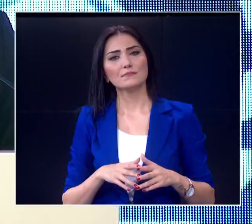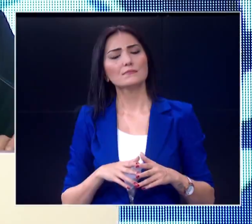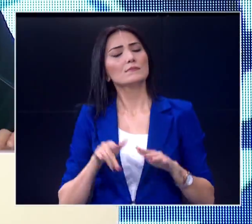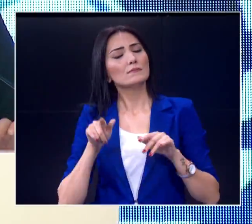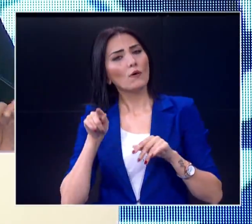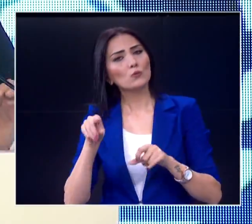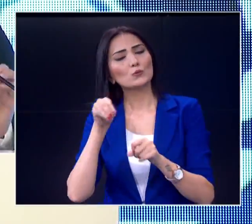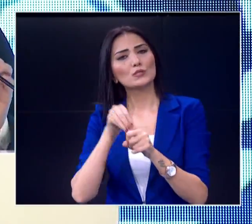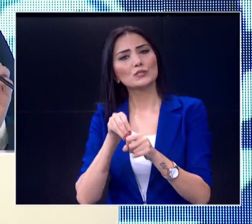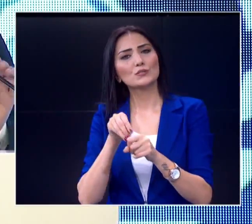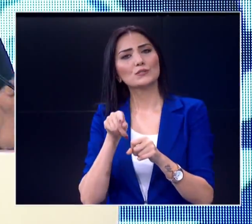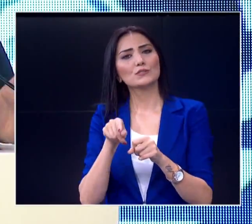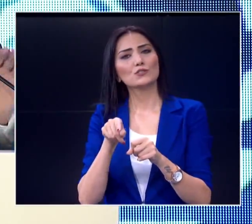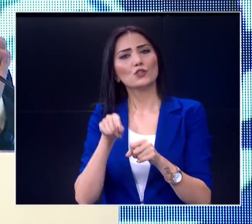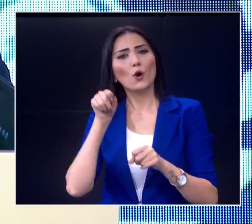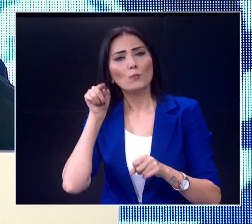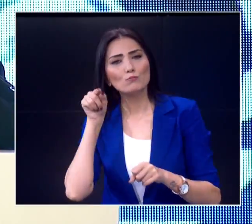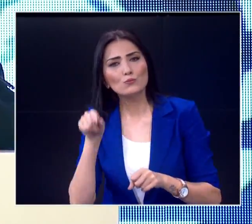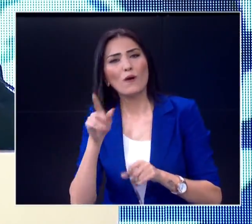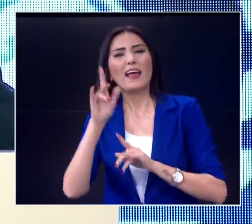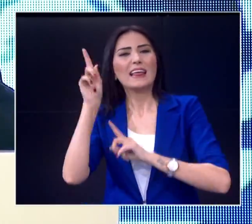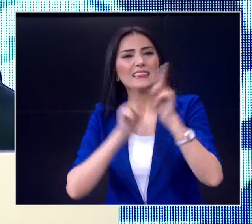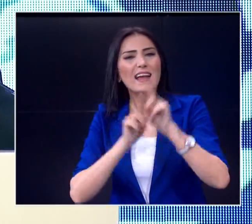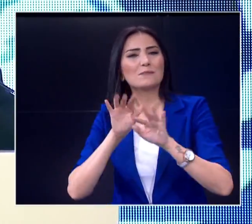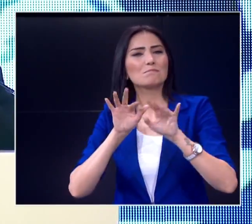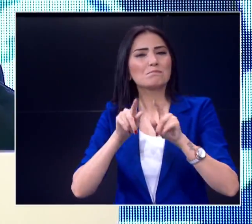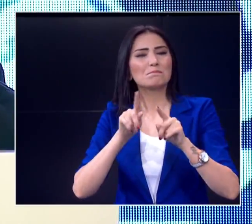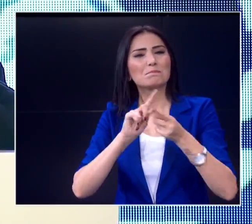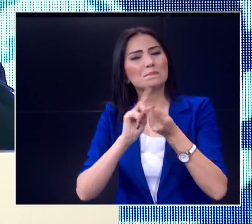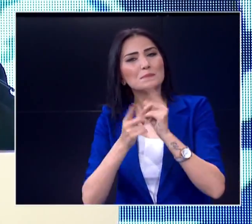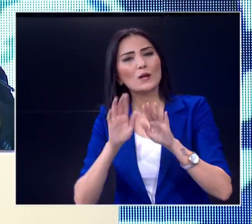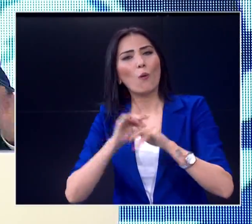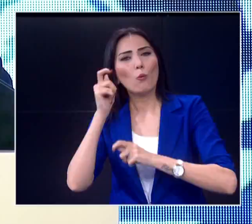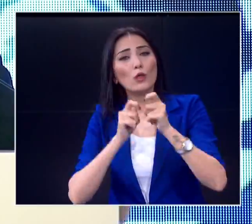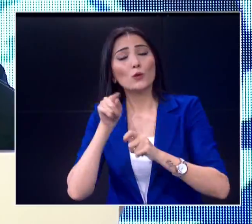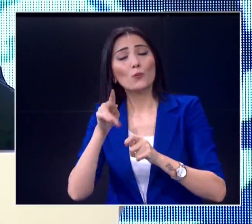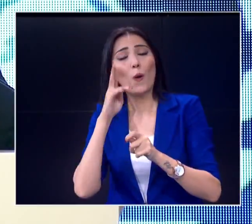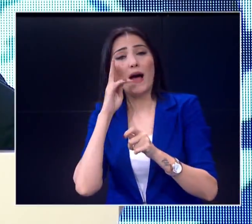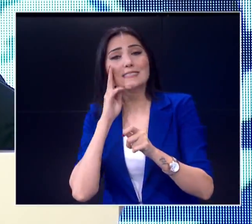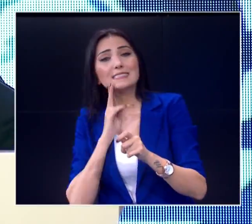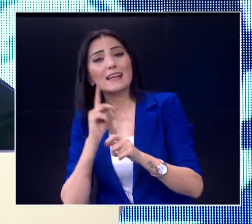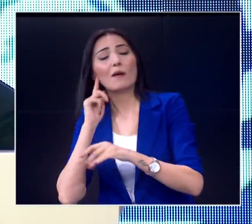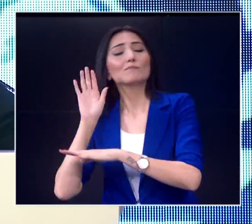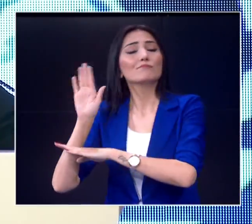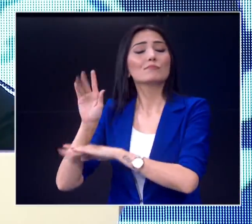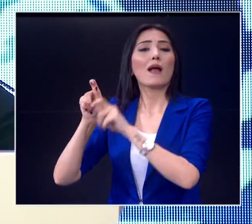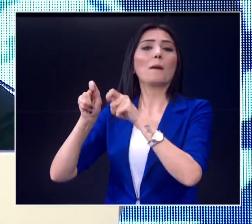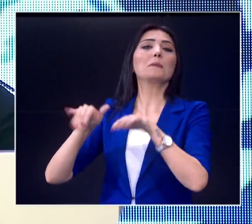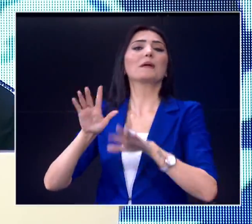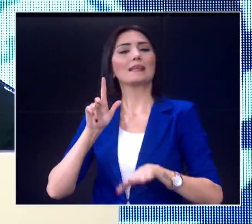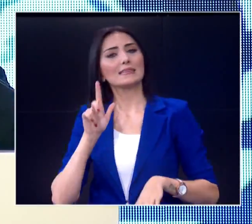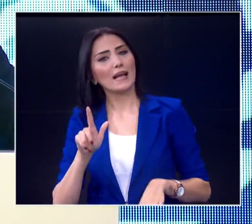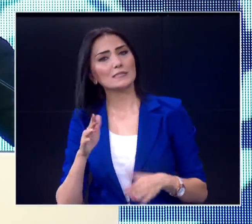Onun için bu mecrayı kullananların bu hassasiyeti göz ardı etmemeleri